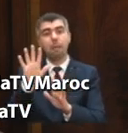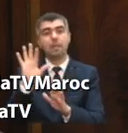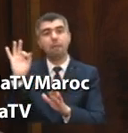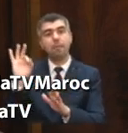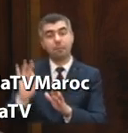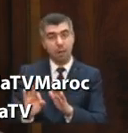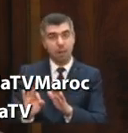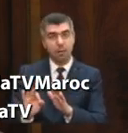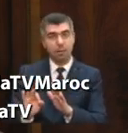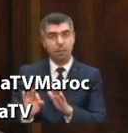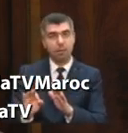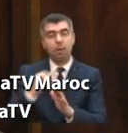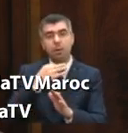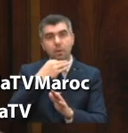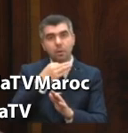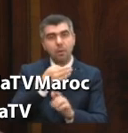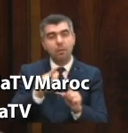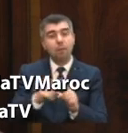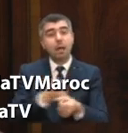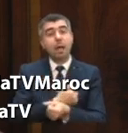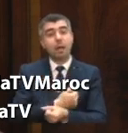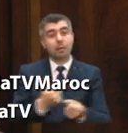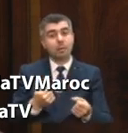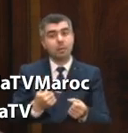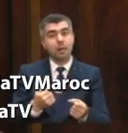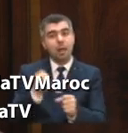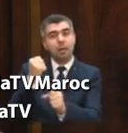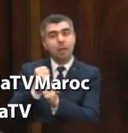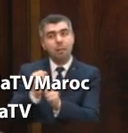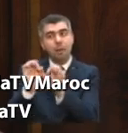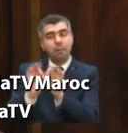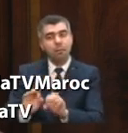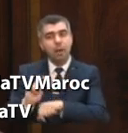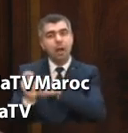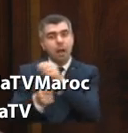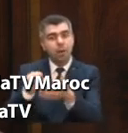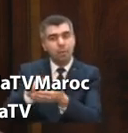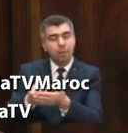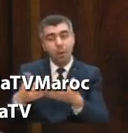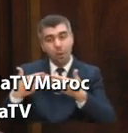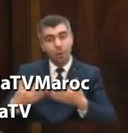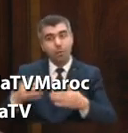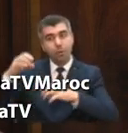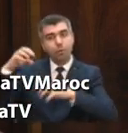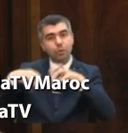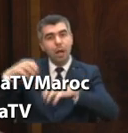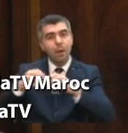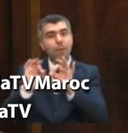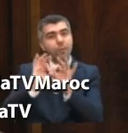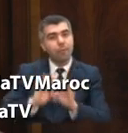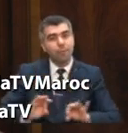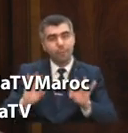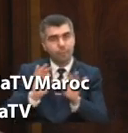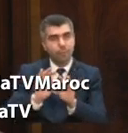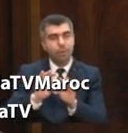12.5%. هذا ما كان نتحدث على البطالة اللي كاينة في العالم القروي، للجفاف اليوم ينخر هذا العالم القروي